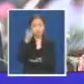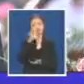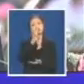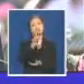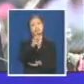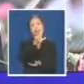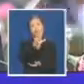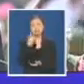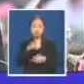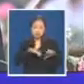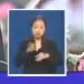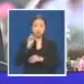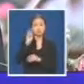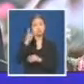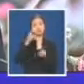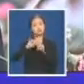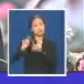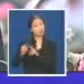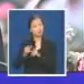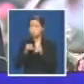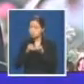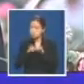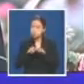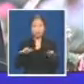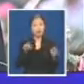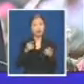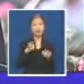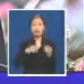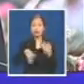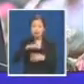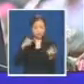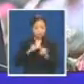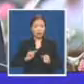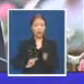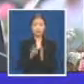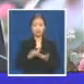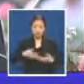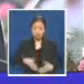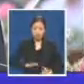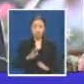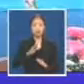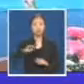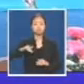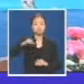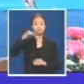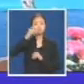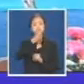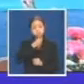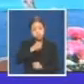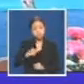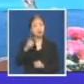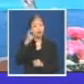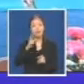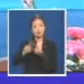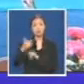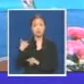ดสวัสดิการด้านต่างๆครอบคลุมตั้งแต่เกิดแก่เจ็บตายเช่นรับขวัญ